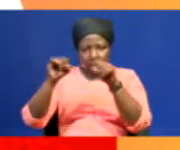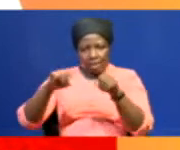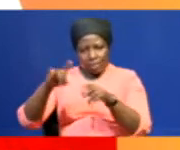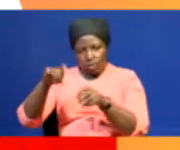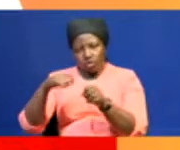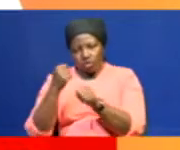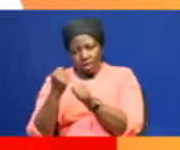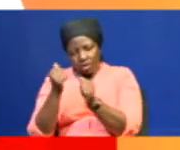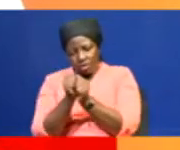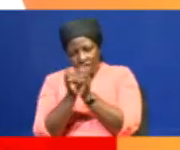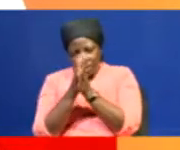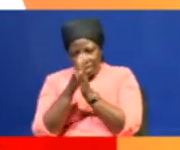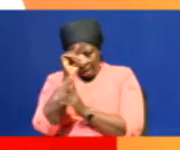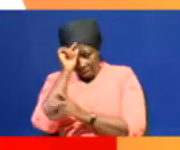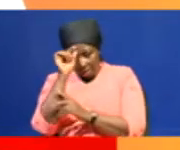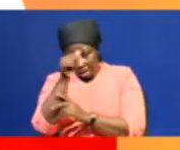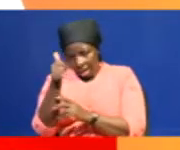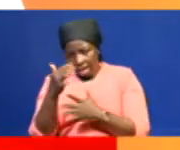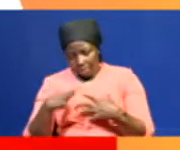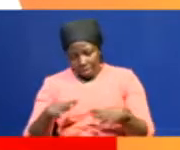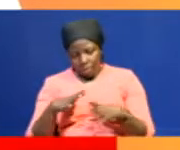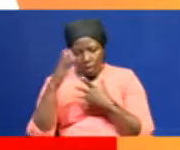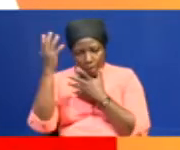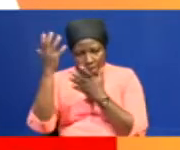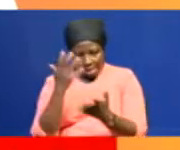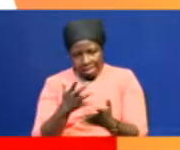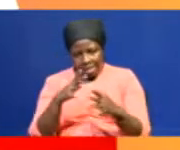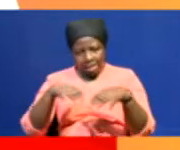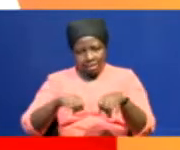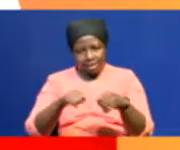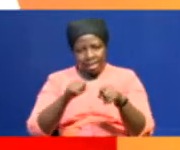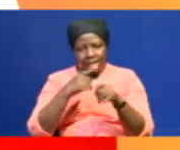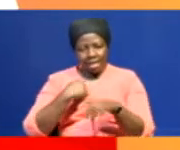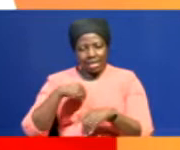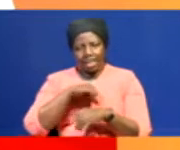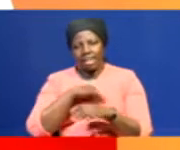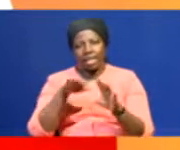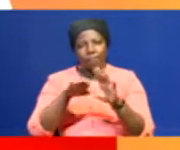ambao wanaleta hizo mapikipiki, kwamba na sisi kama wanachama wa